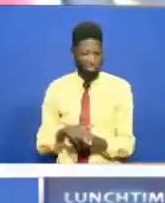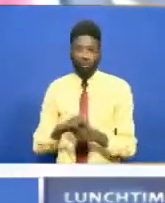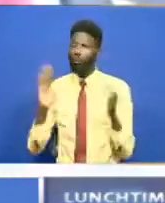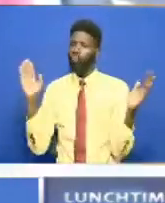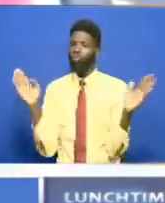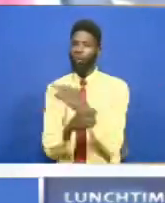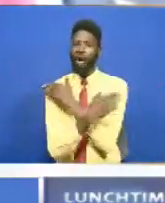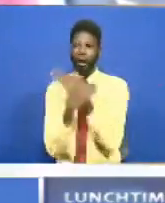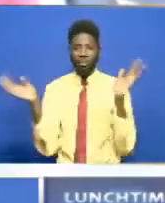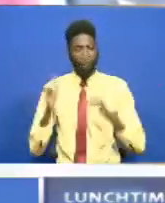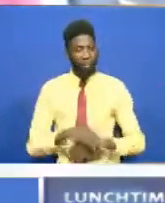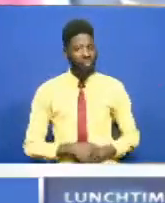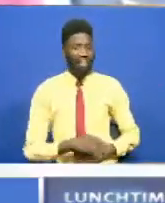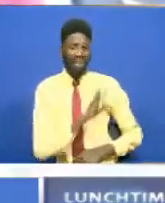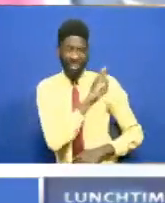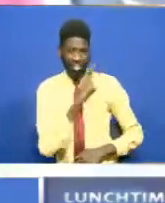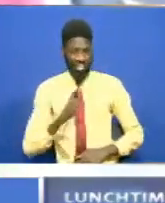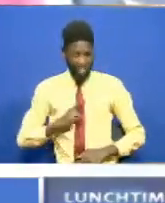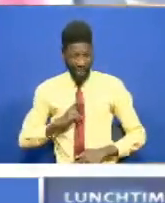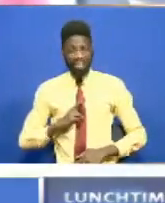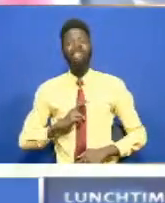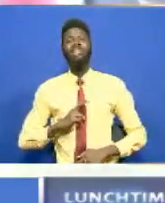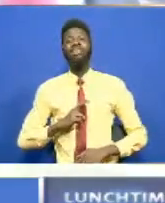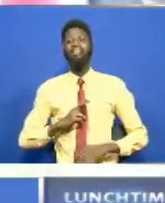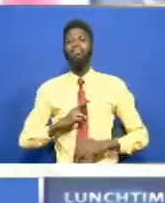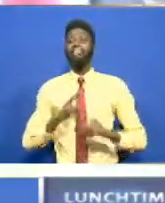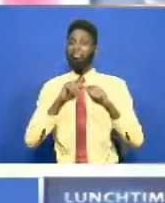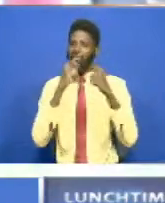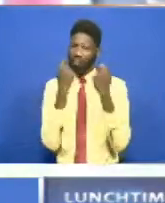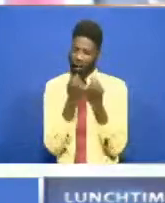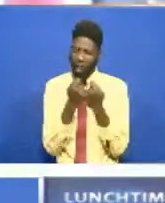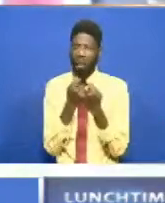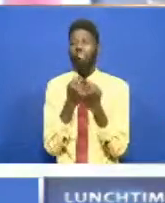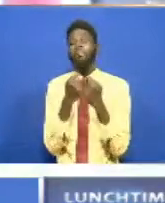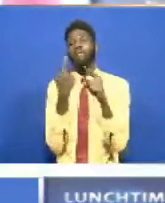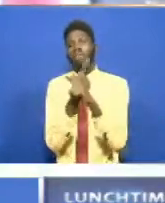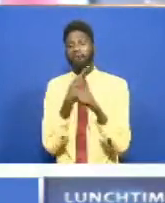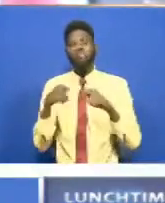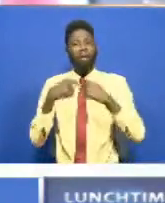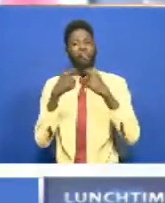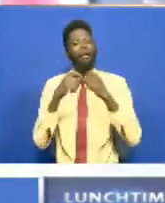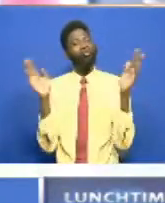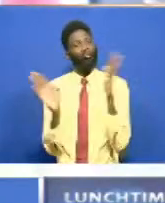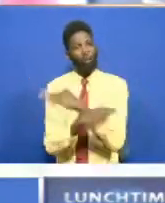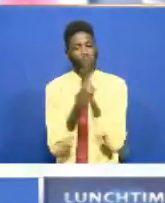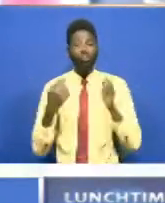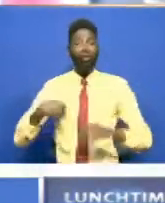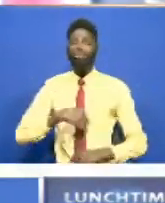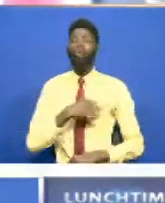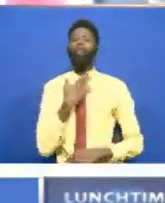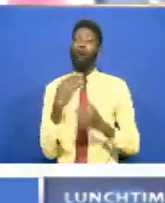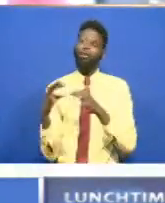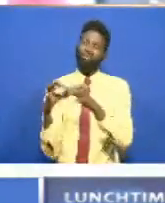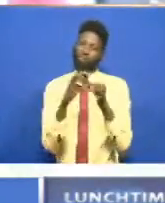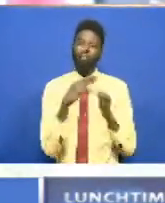ubaguzi ya kidini, ili Wakenya wawe kama kitu kimoja. Tunataka namna hiyo.